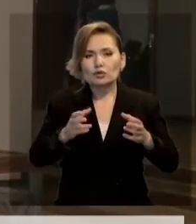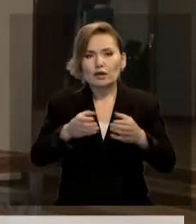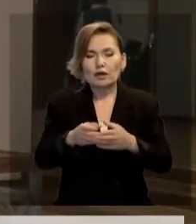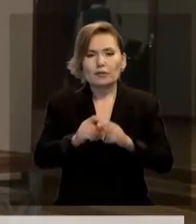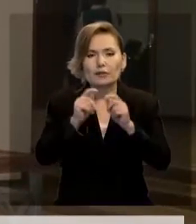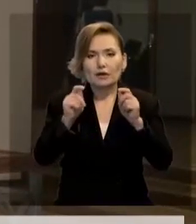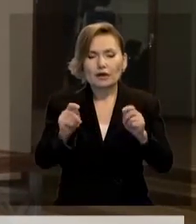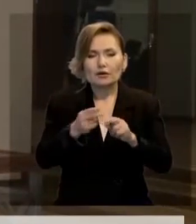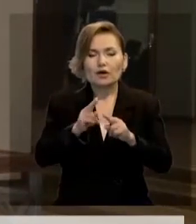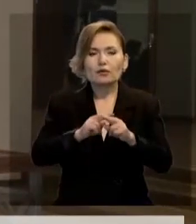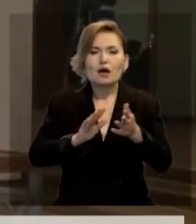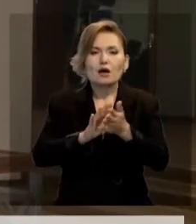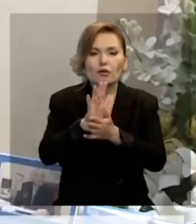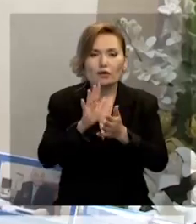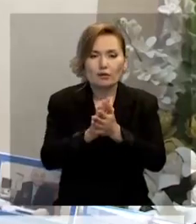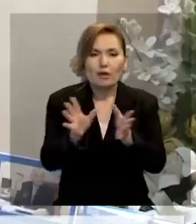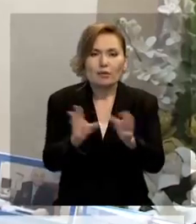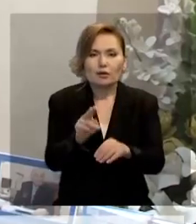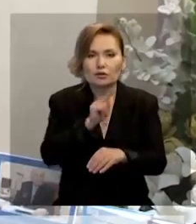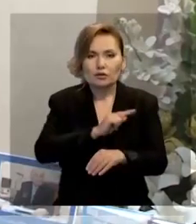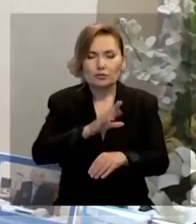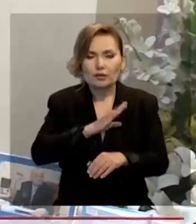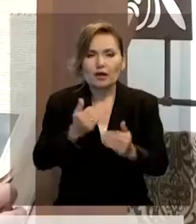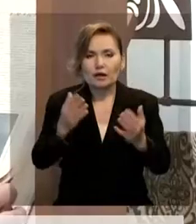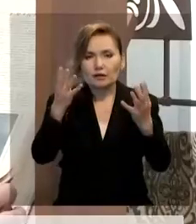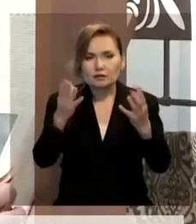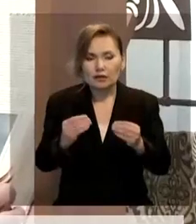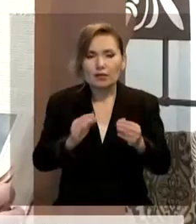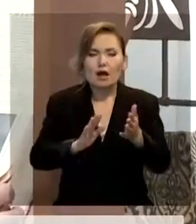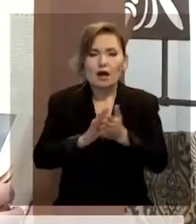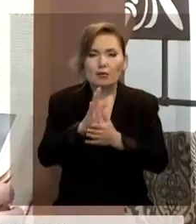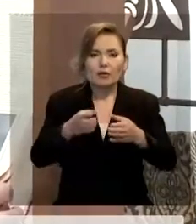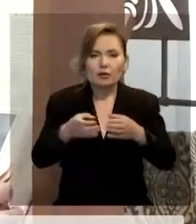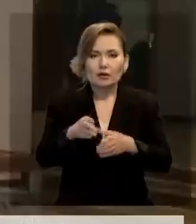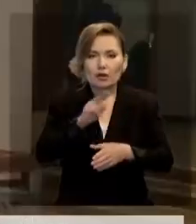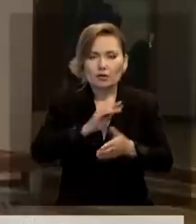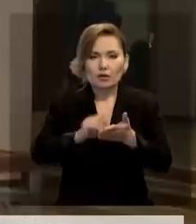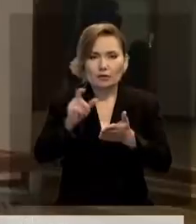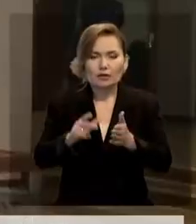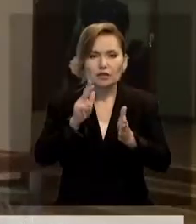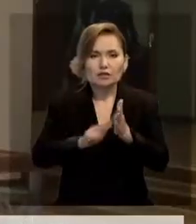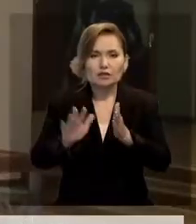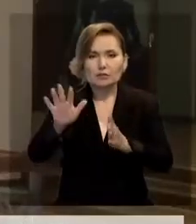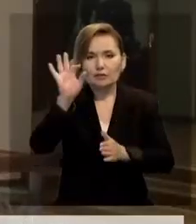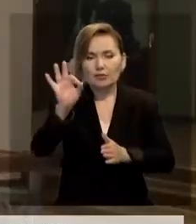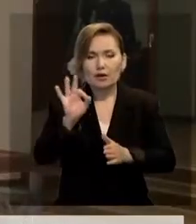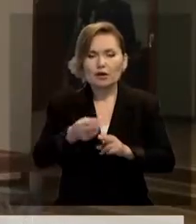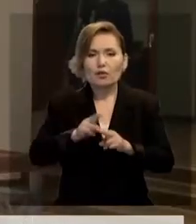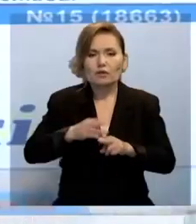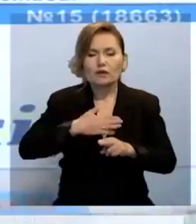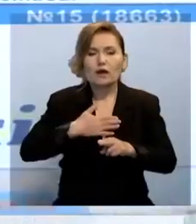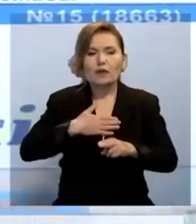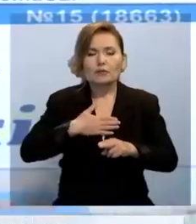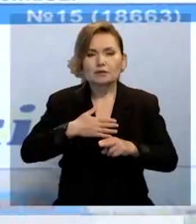қарашаңырақ Қостанайтан редакциямен тығыз байланыста жұмыс атқарып келеміз. Қазіргі кезде редакцияда жұмыс атқарып жатқан журналистердің 85% осы біздің